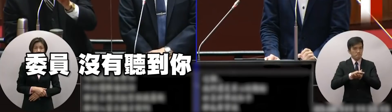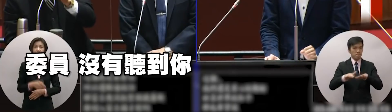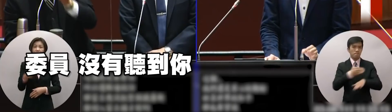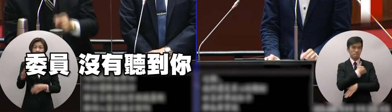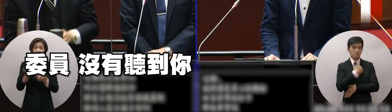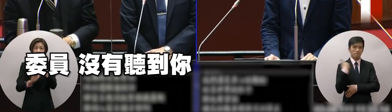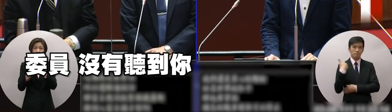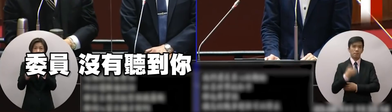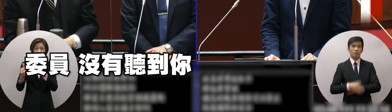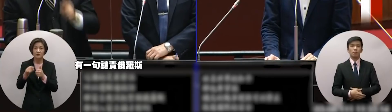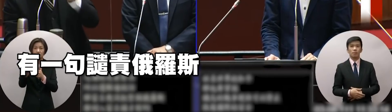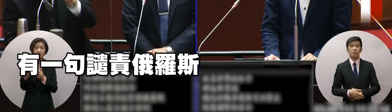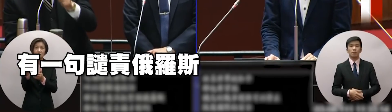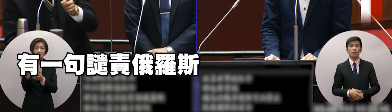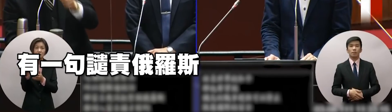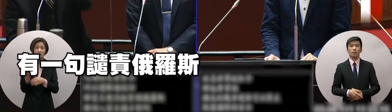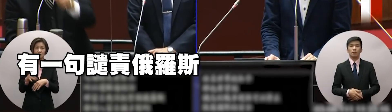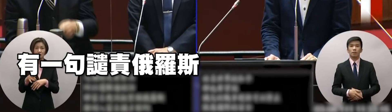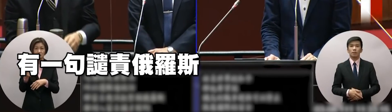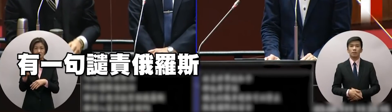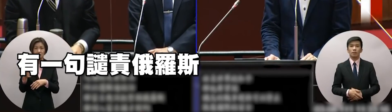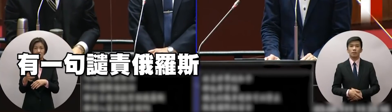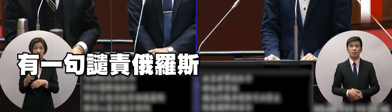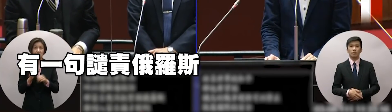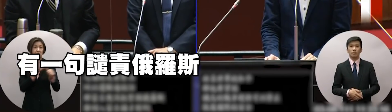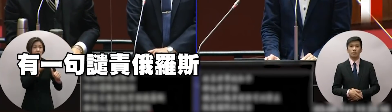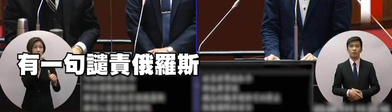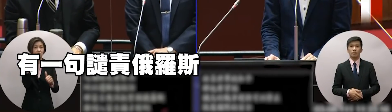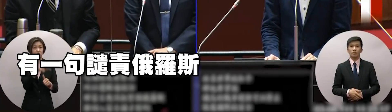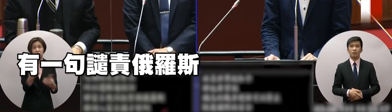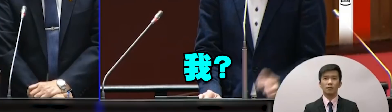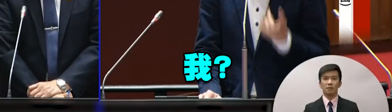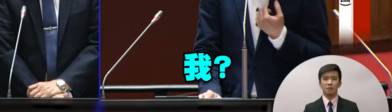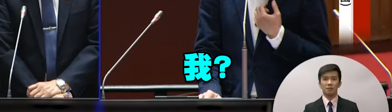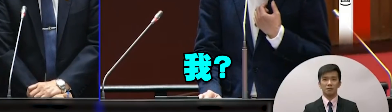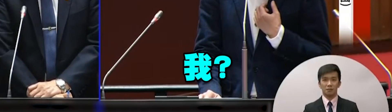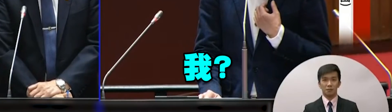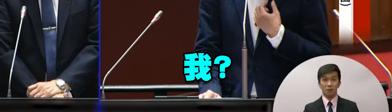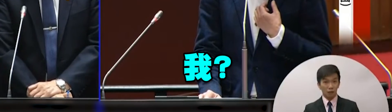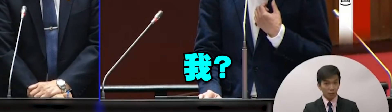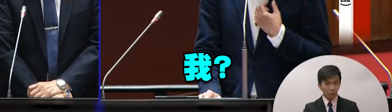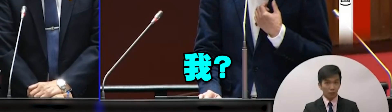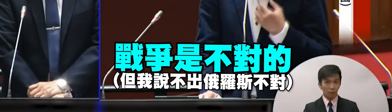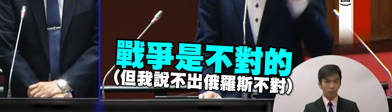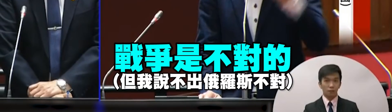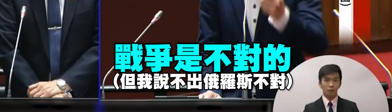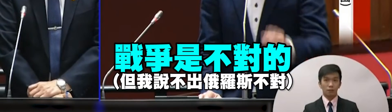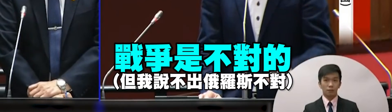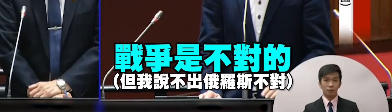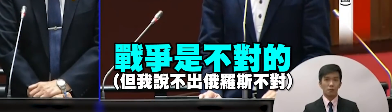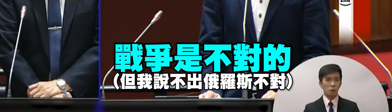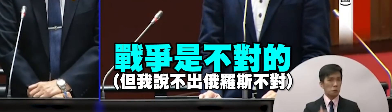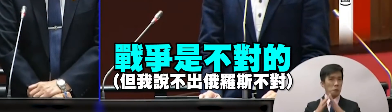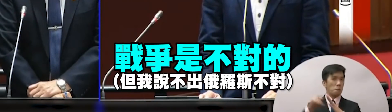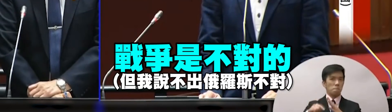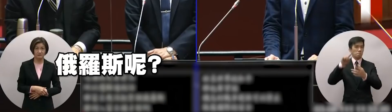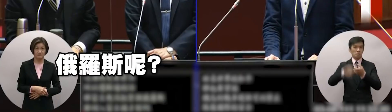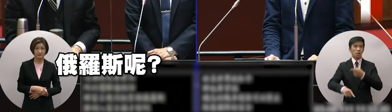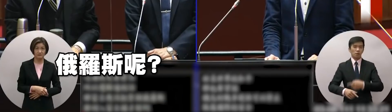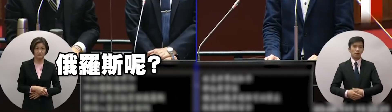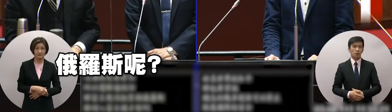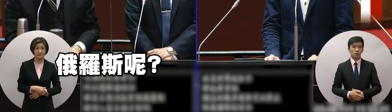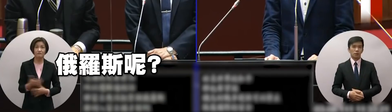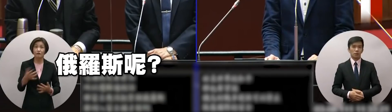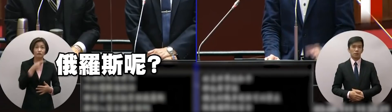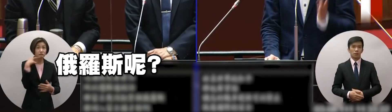委员没有听到你有一句谴责俄罗斯。 我， 战争是不对的。 俄